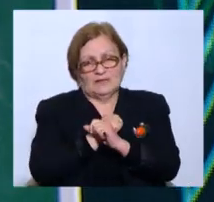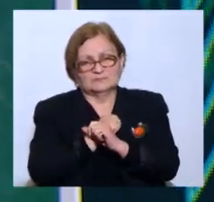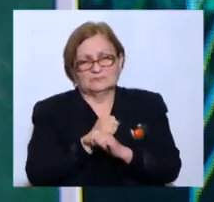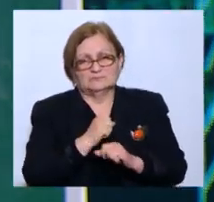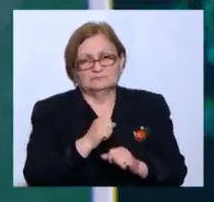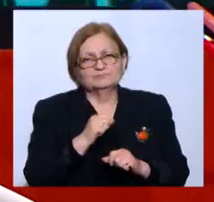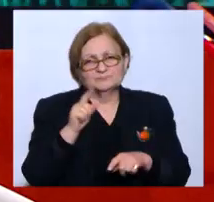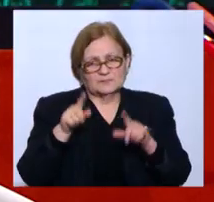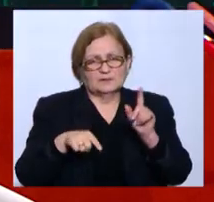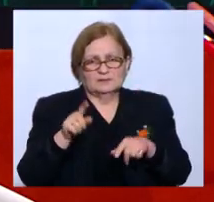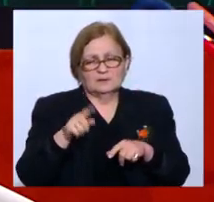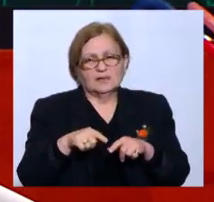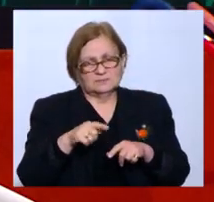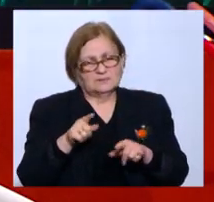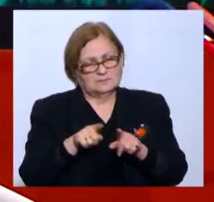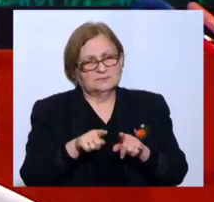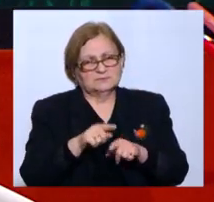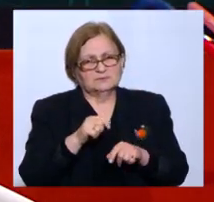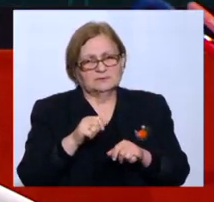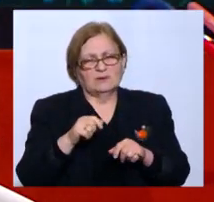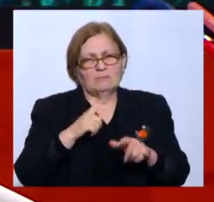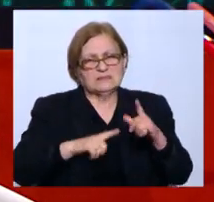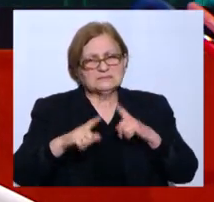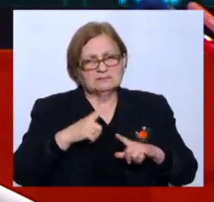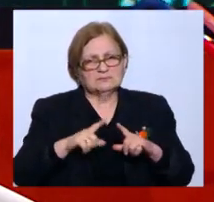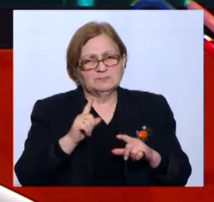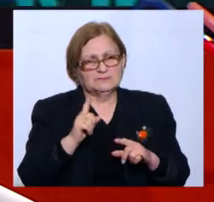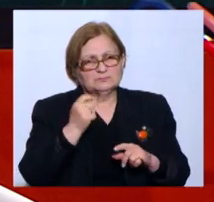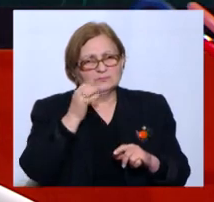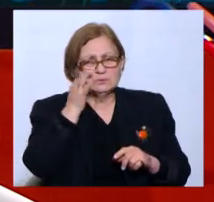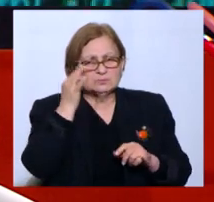ესეც ხდებოდა ხოლმე, რომ მასწავლებელიც აი რაღაც